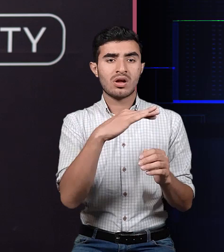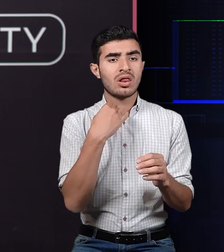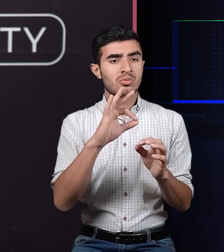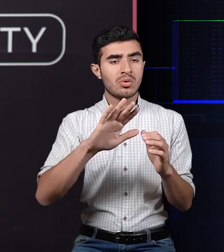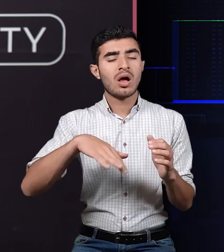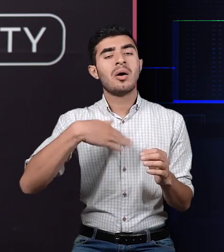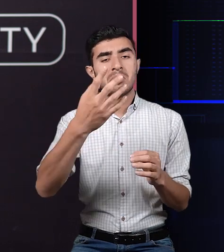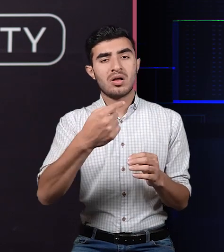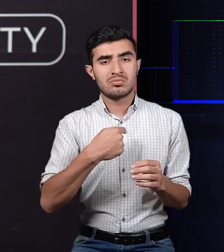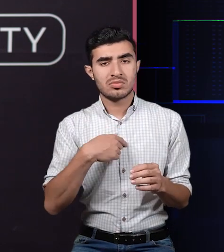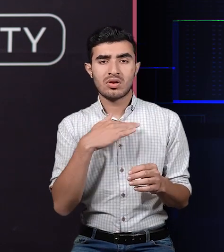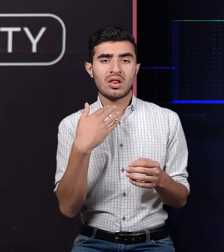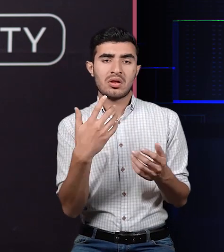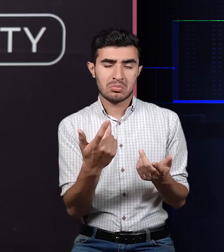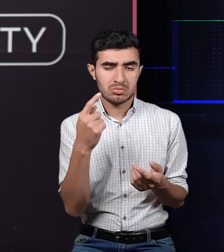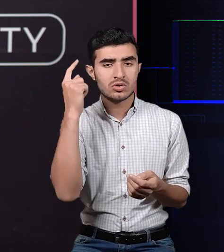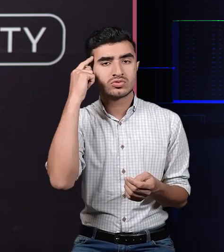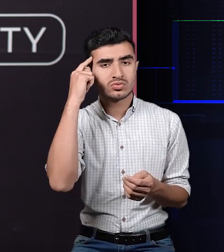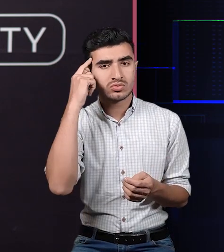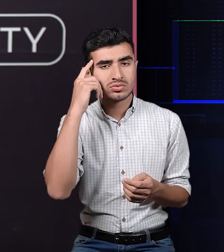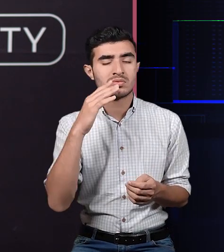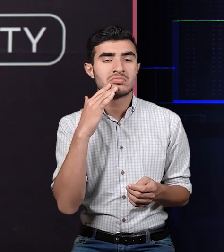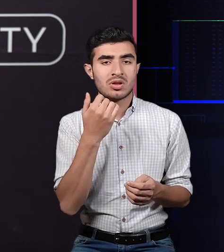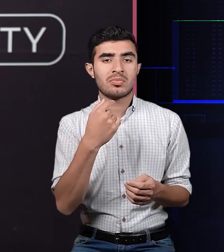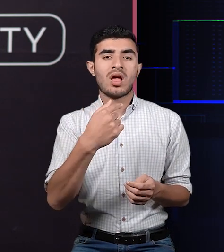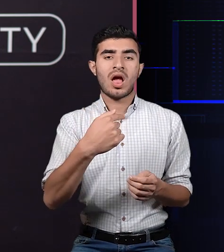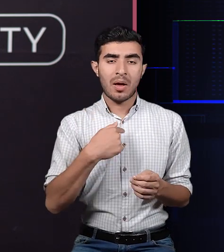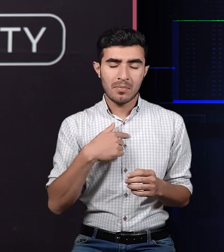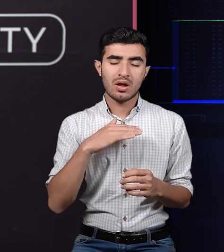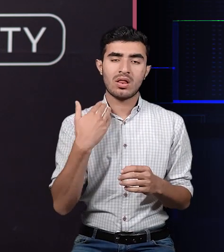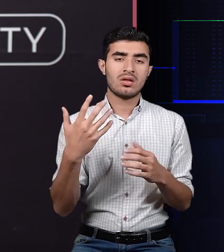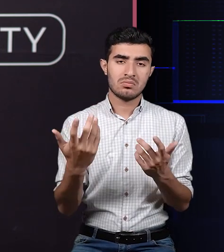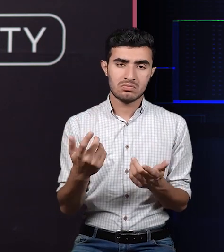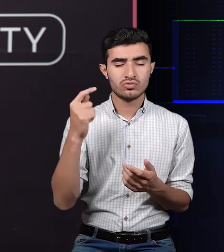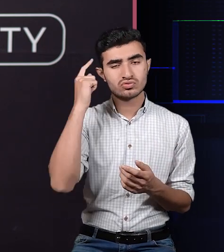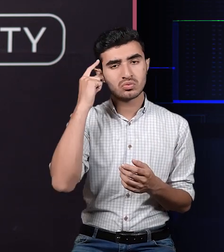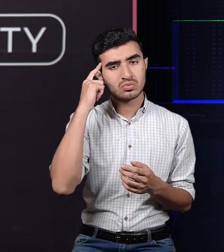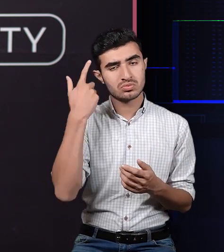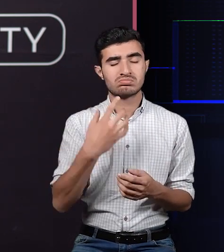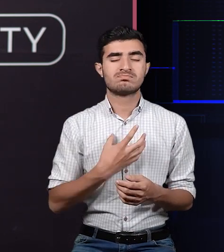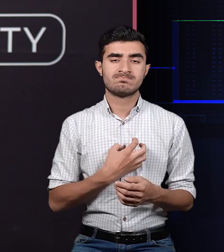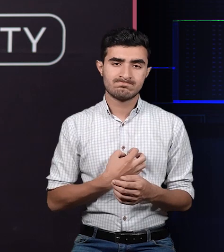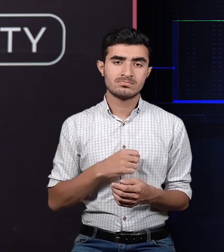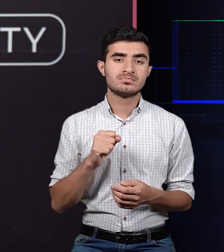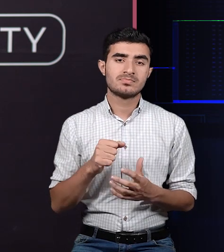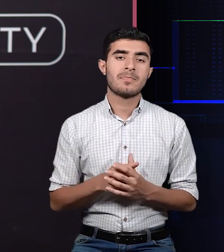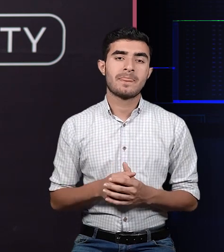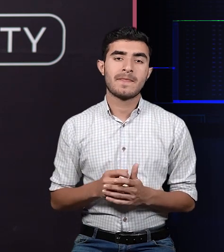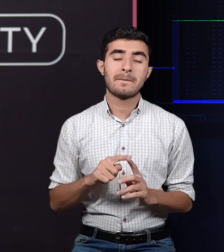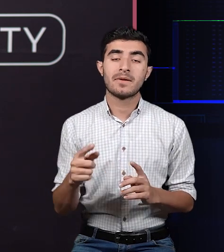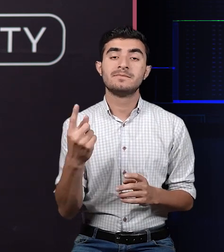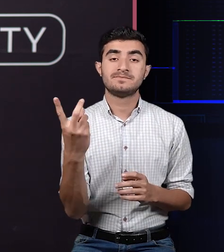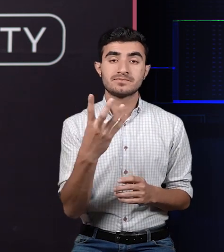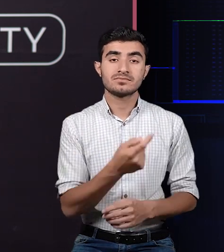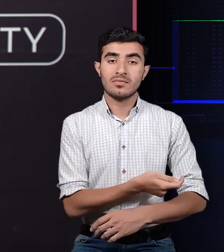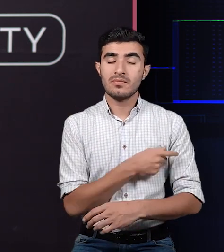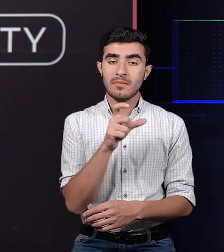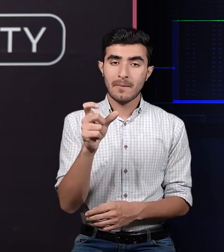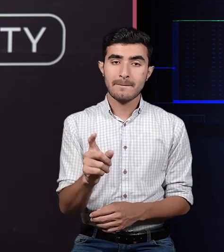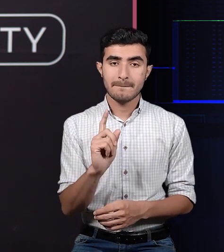شاید اس وقت وہ تینوں یہ سوچ رہے ہوتے کہ اب کی باری ہماری ہو سکتی